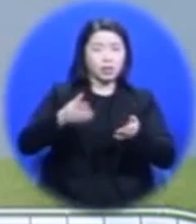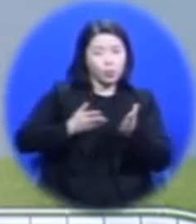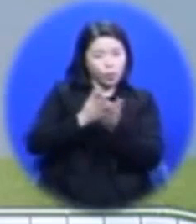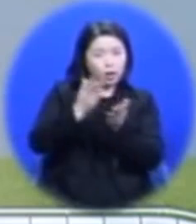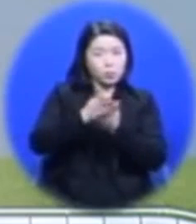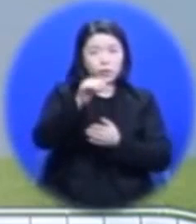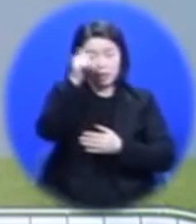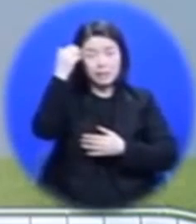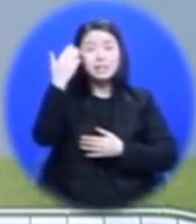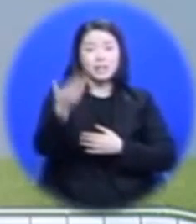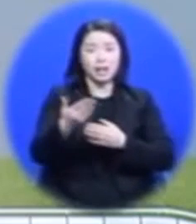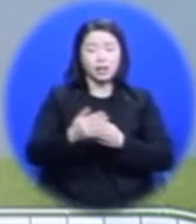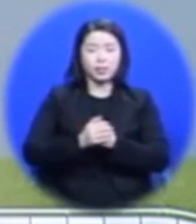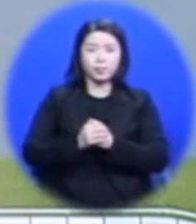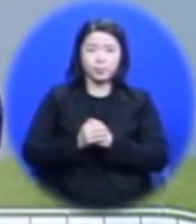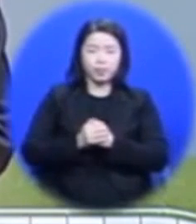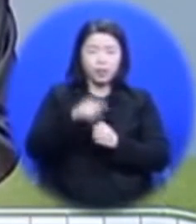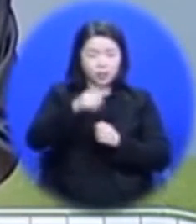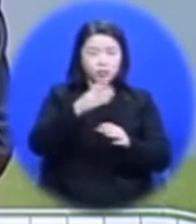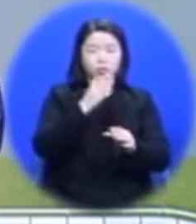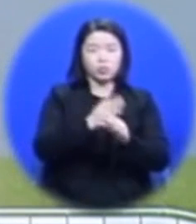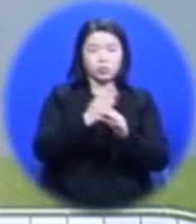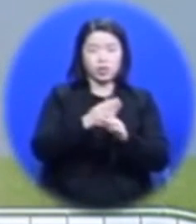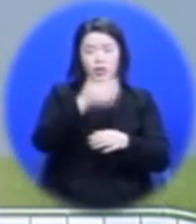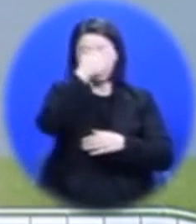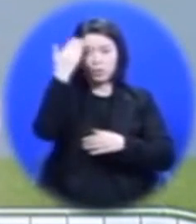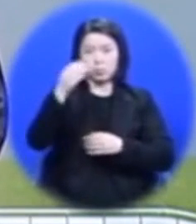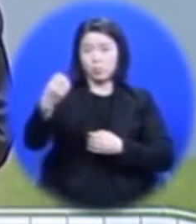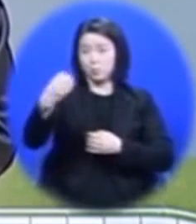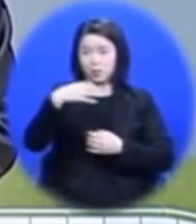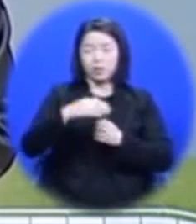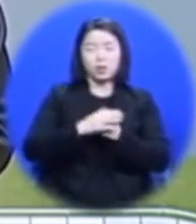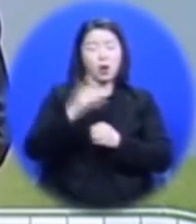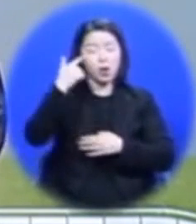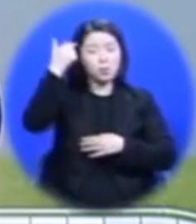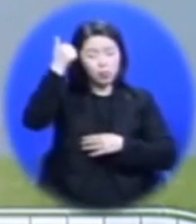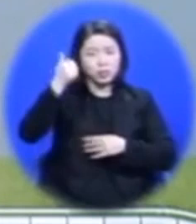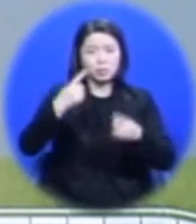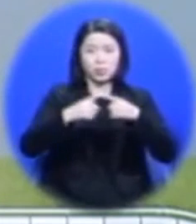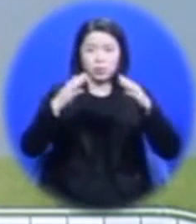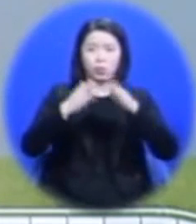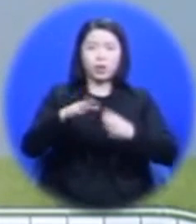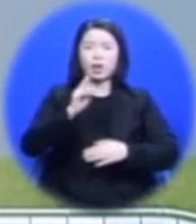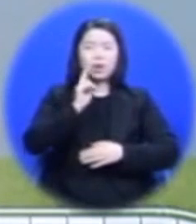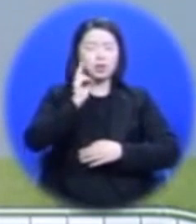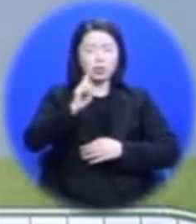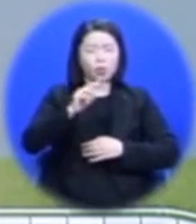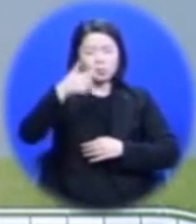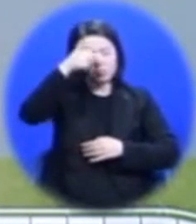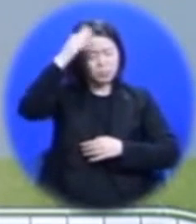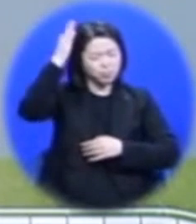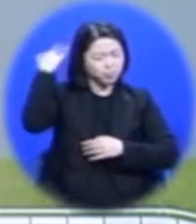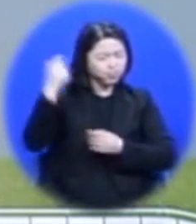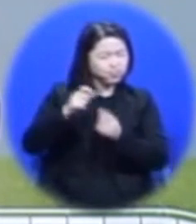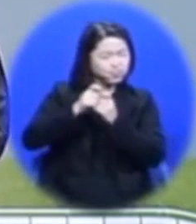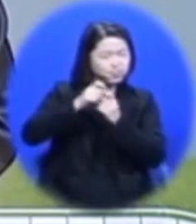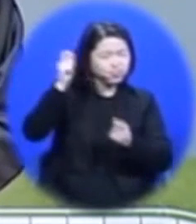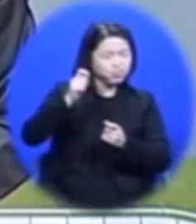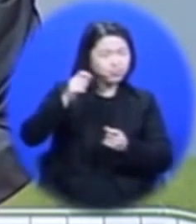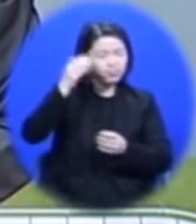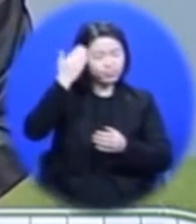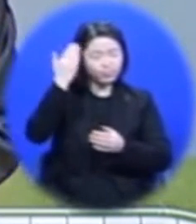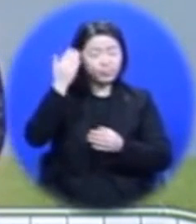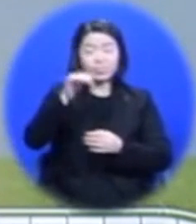코스타에. 그러면서 그가 이야기하기를 목사님 교회가 너무 고지식하다고 생각하지 않습니까?